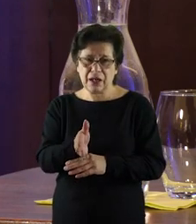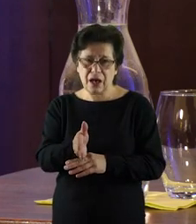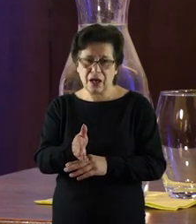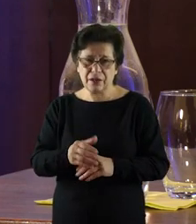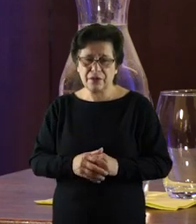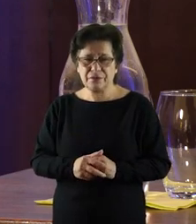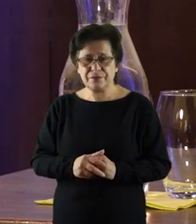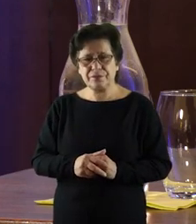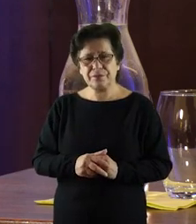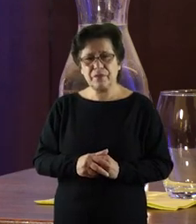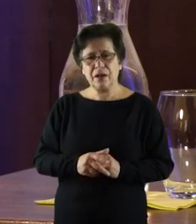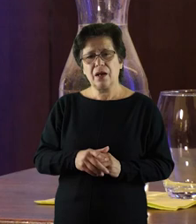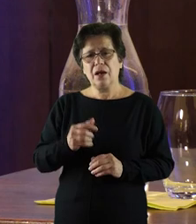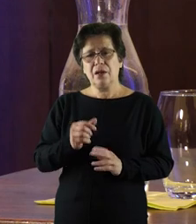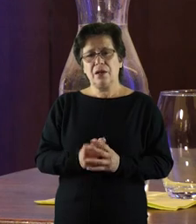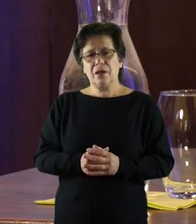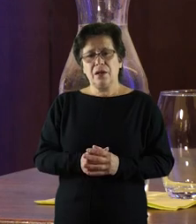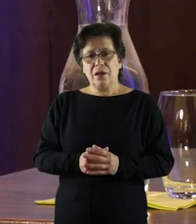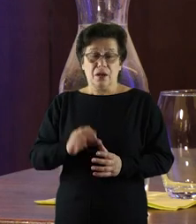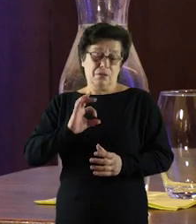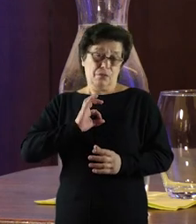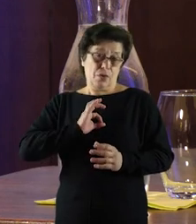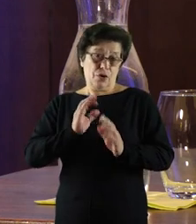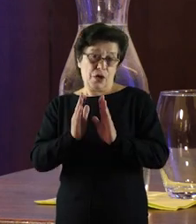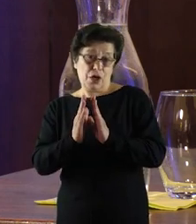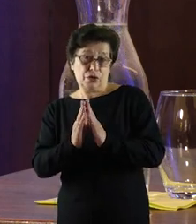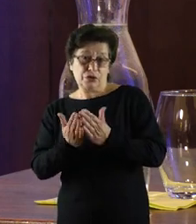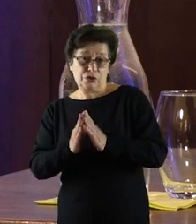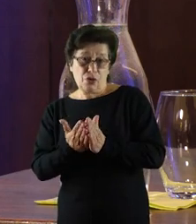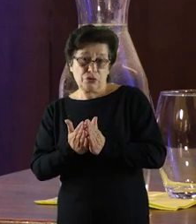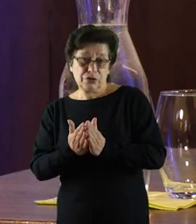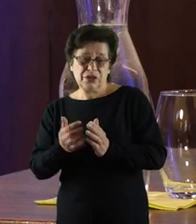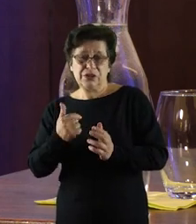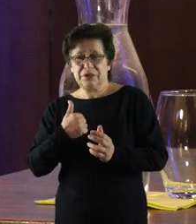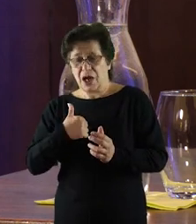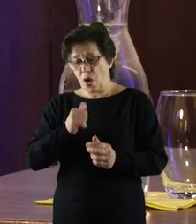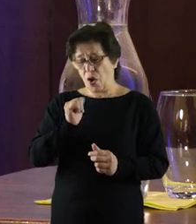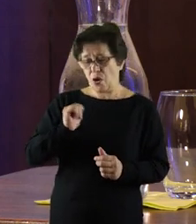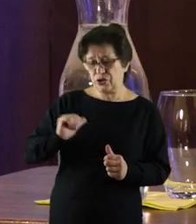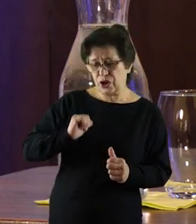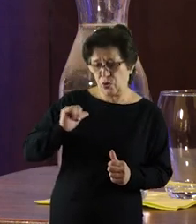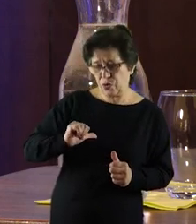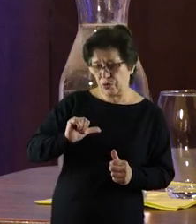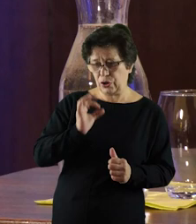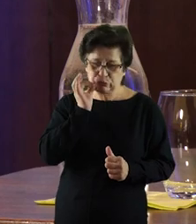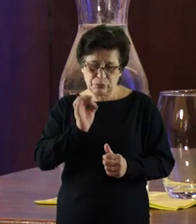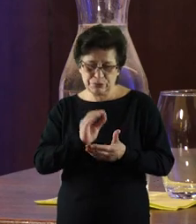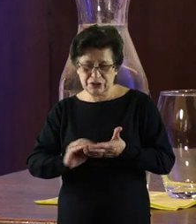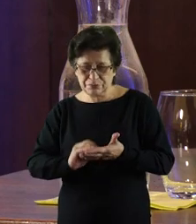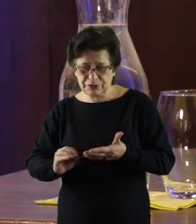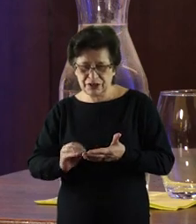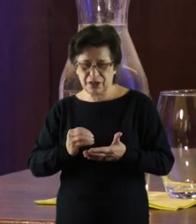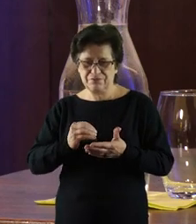ogromnego myślenia. Zdarza się, że moje książki nie spełniają moich oczekiwań i wówczas nikomu ich nie